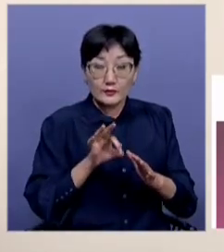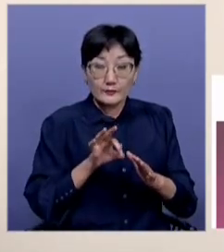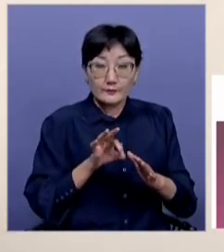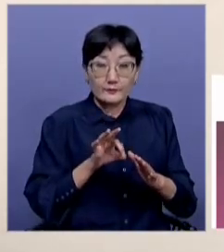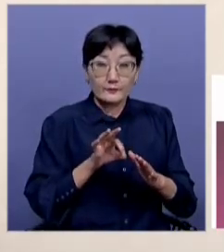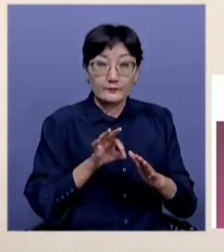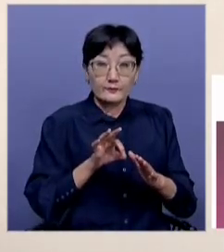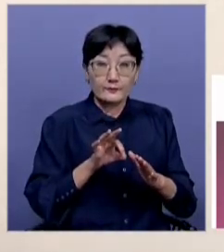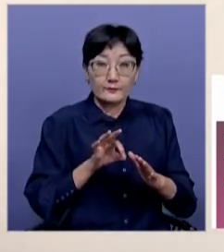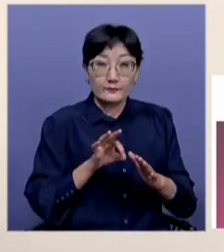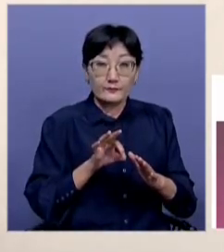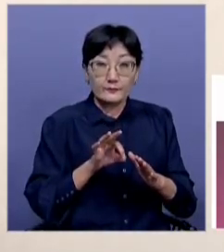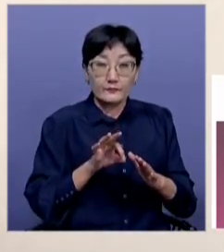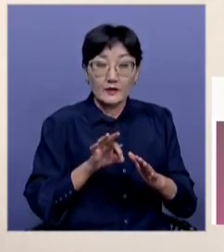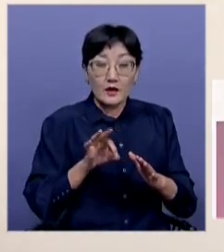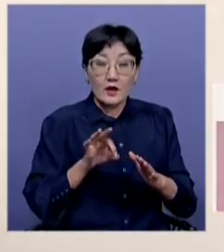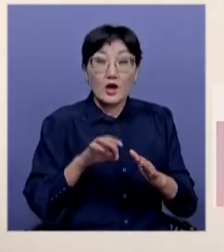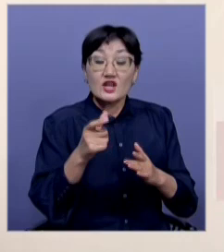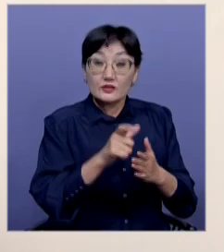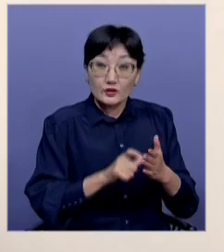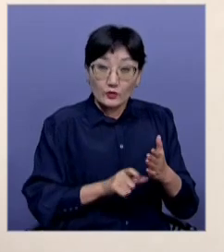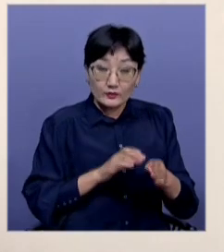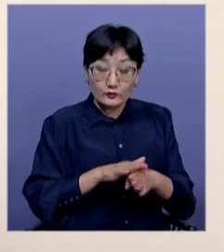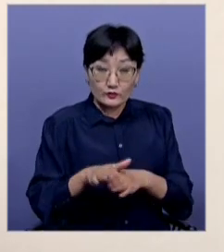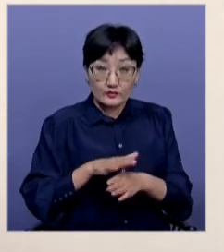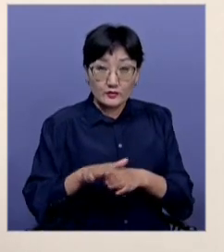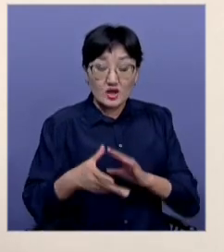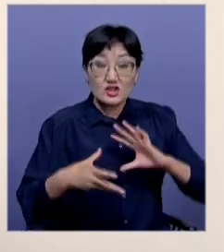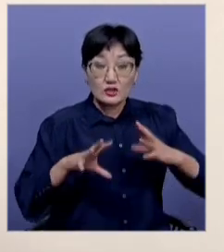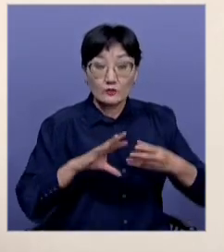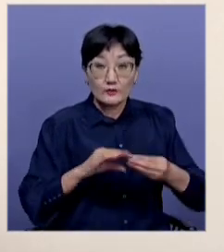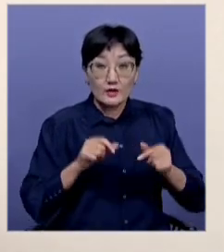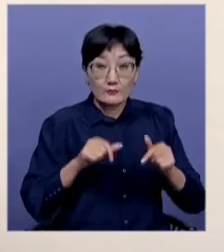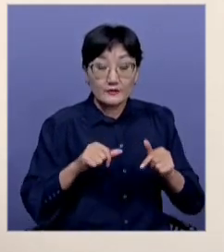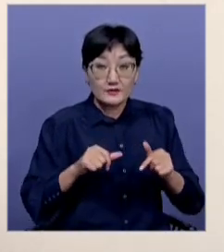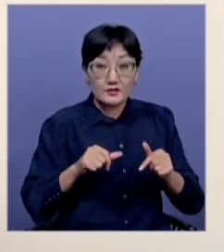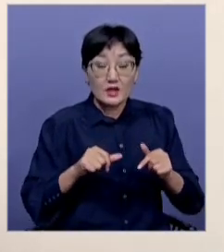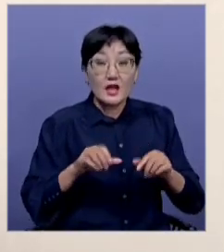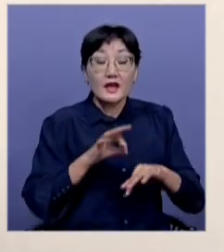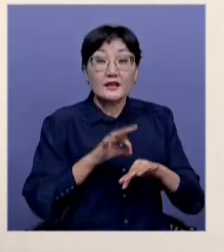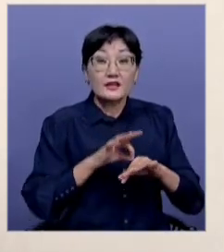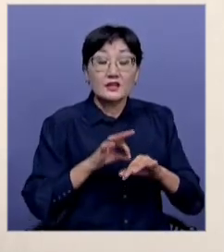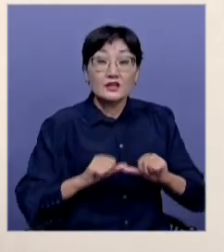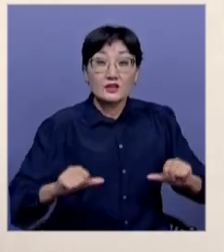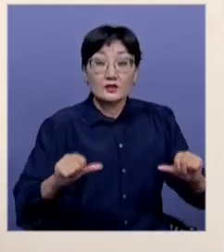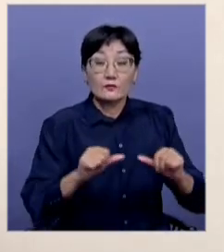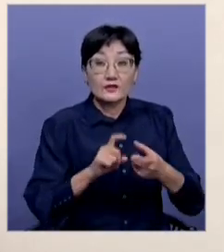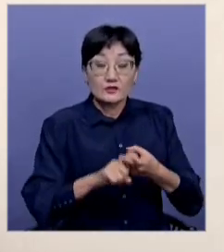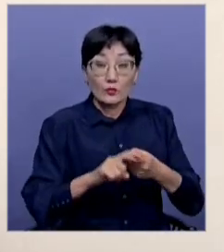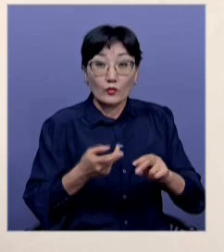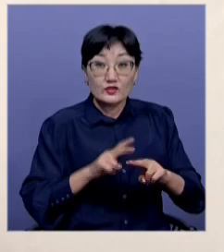Күнісбектің Фараби сазы атты үлкен шығармасы орындалды. Жалпы биыл мына карантинге байланысты Құрманғазы